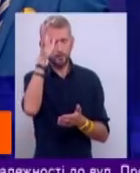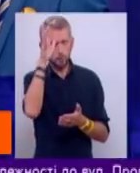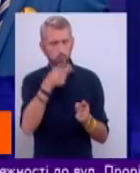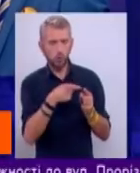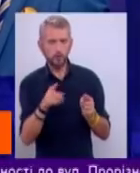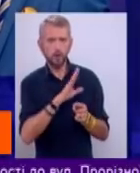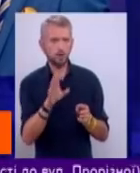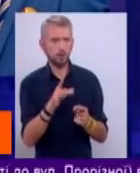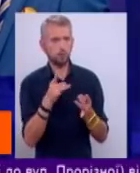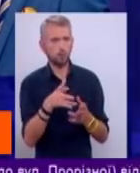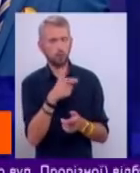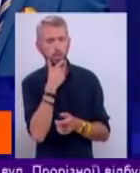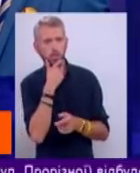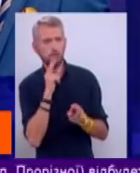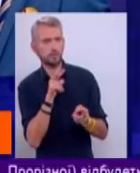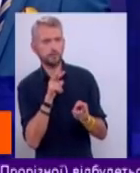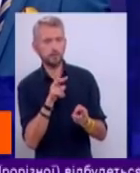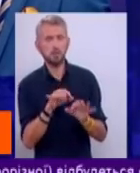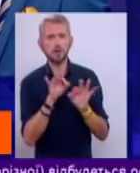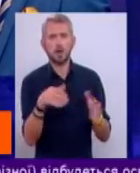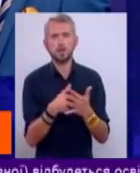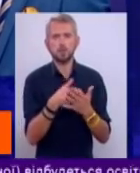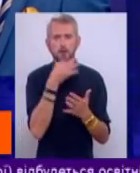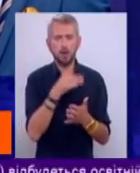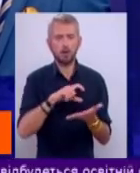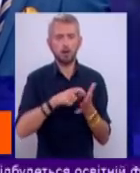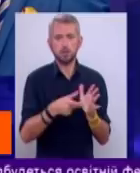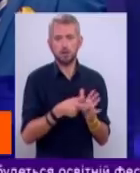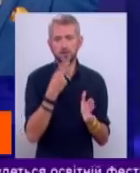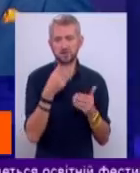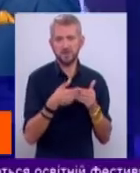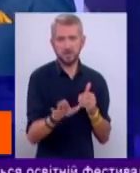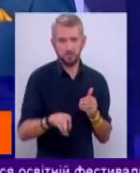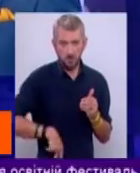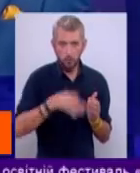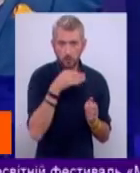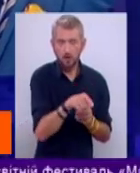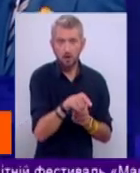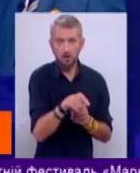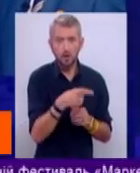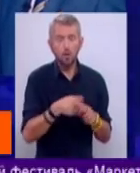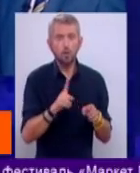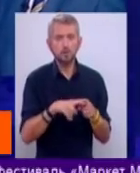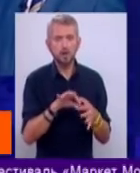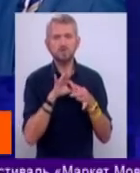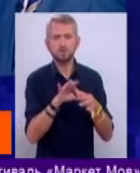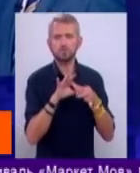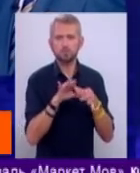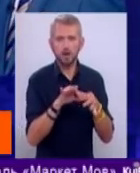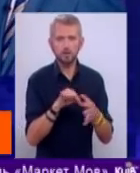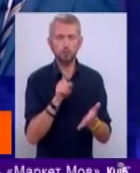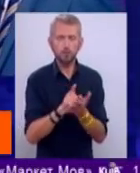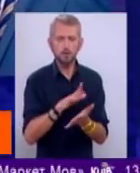спостерігачами. Тобто, ось прекрасний приклад. Директор сказав, що кабінет її завжди відкритий. Тому От оця співпраця і повинна